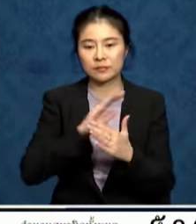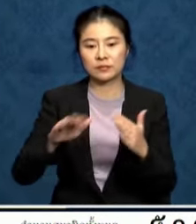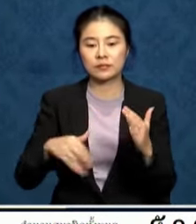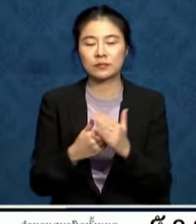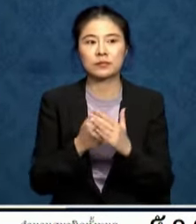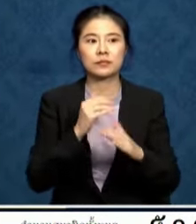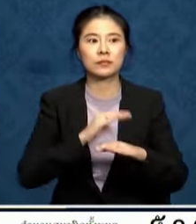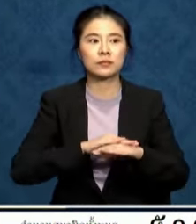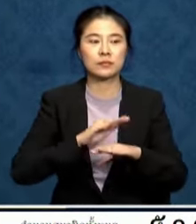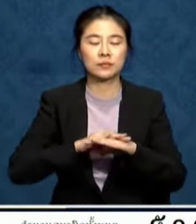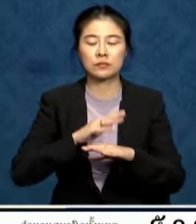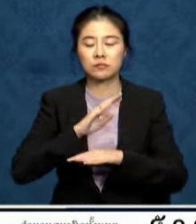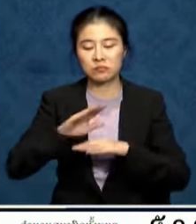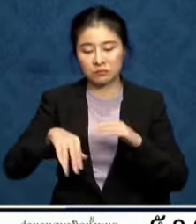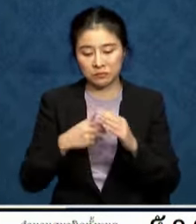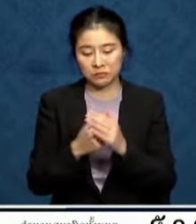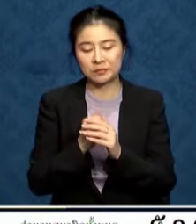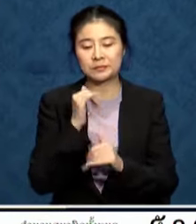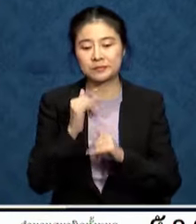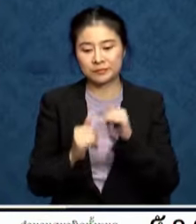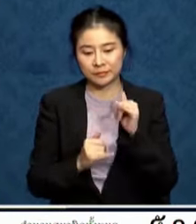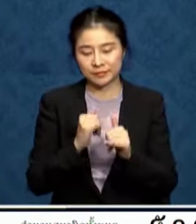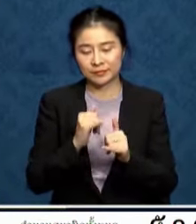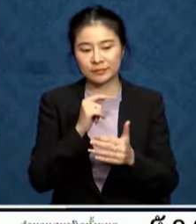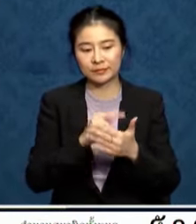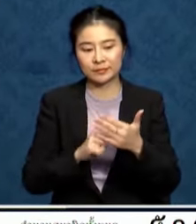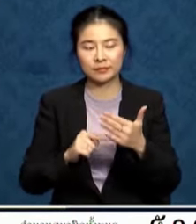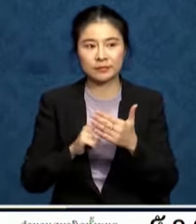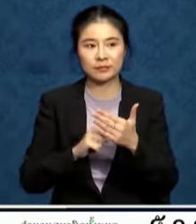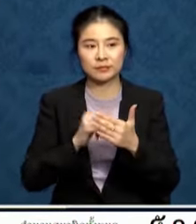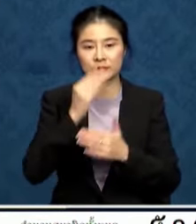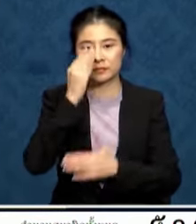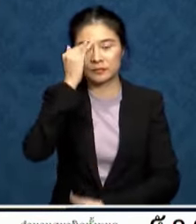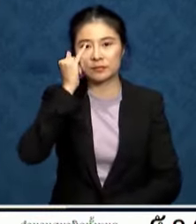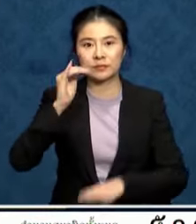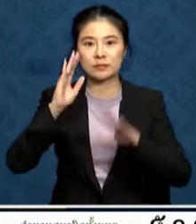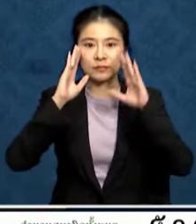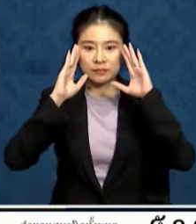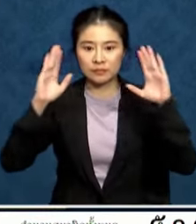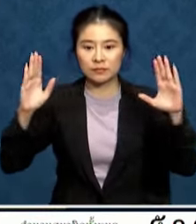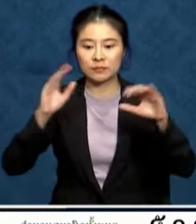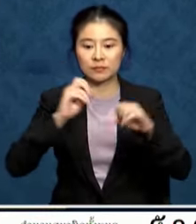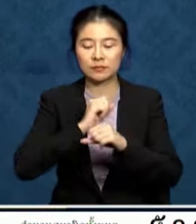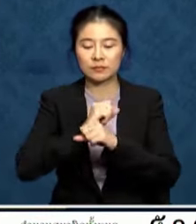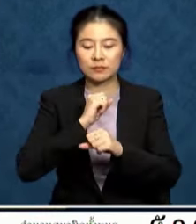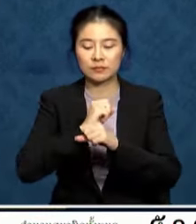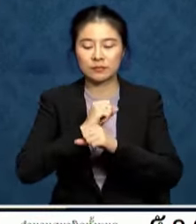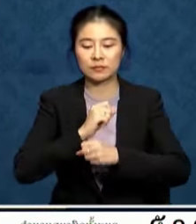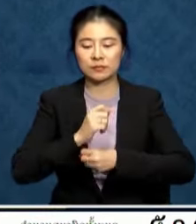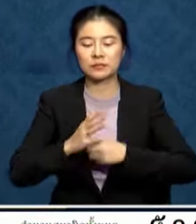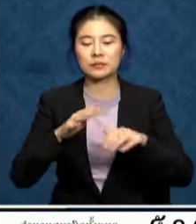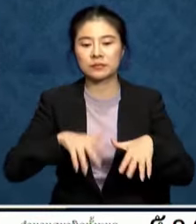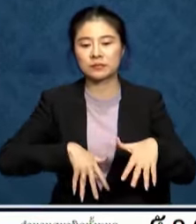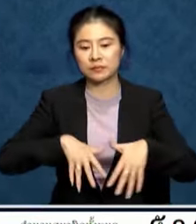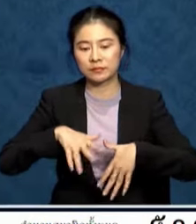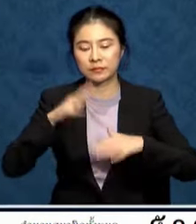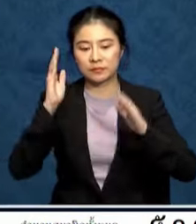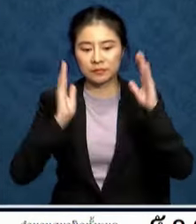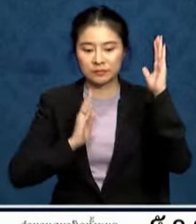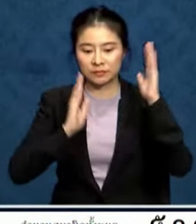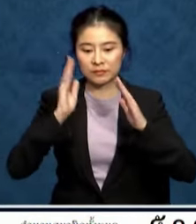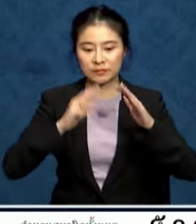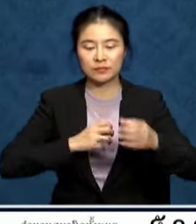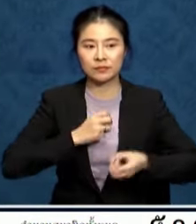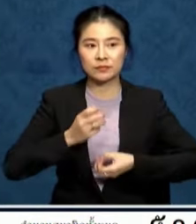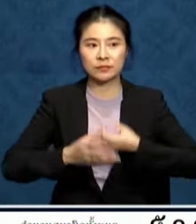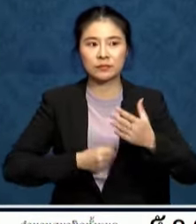ไม่ถูกจำกัดสิทธิ์ซึ่งเรามีประสบการณ์มาจากการทำประชามติร่างรัฐธรรมนูญทั้งสองฉบับ